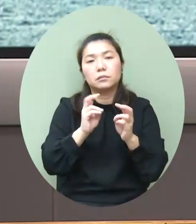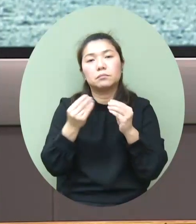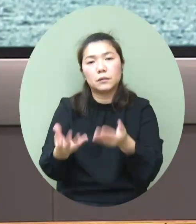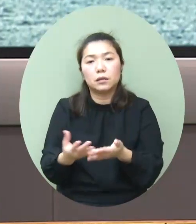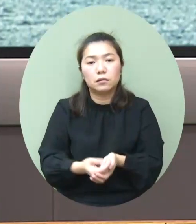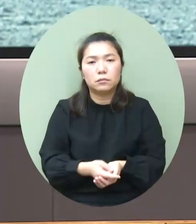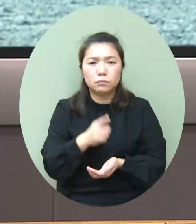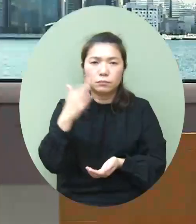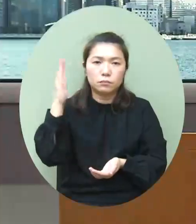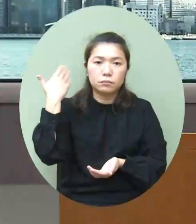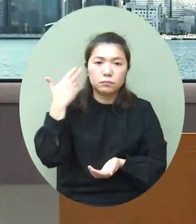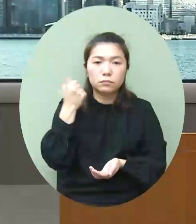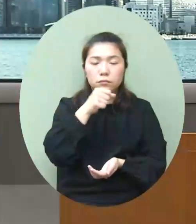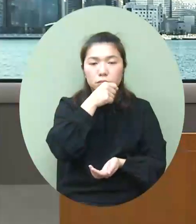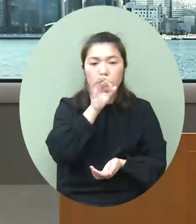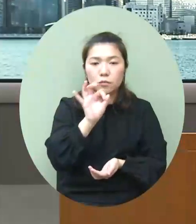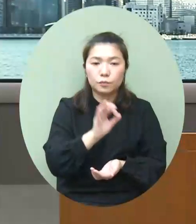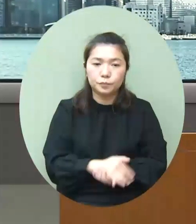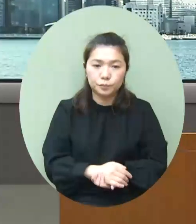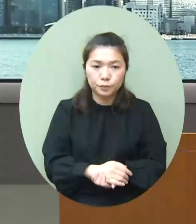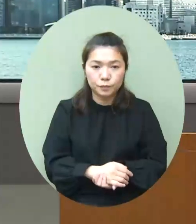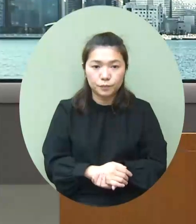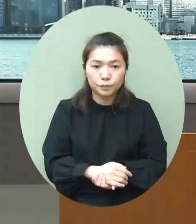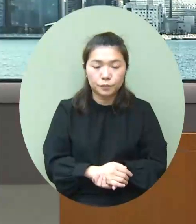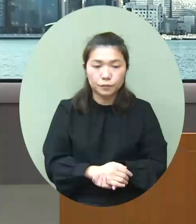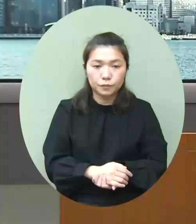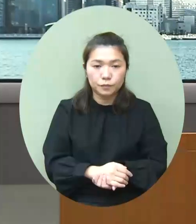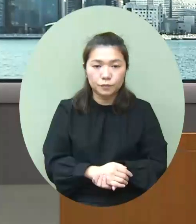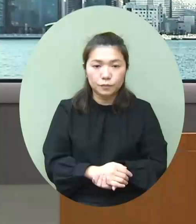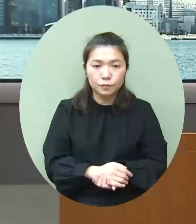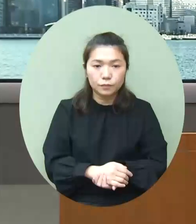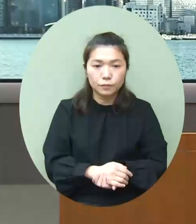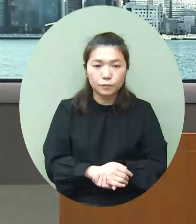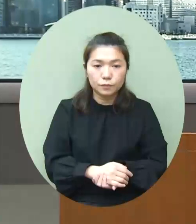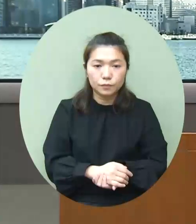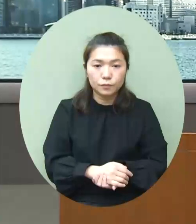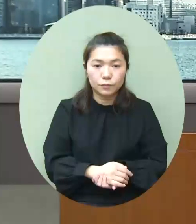以。 记者没有使用话筒，